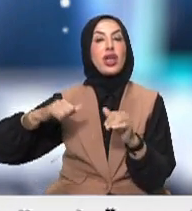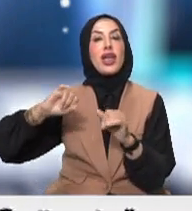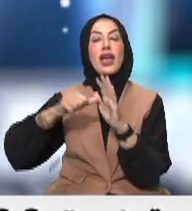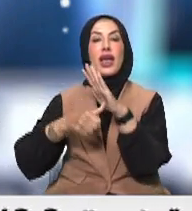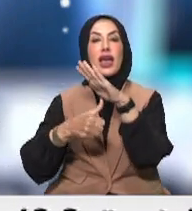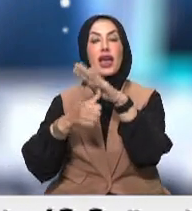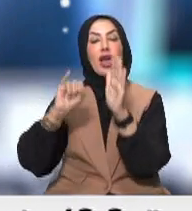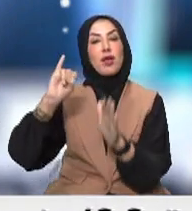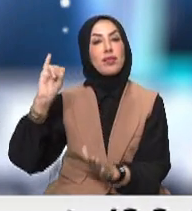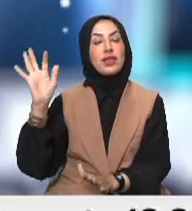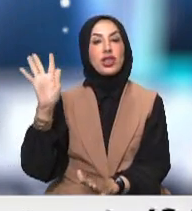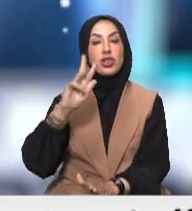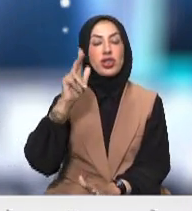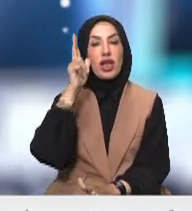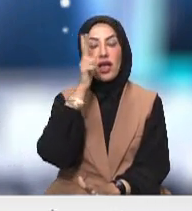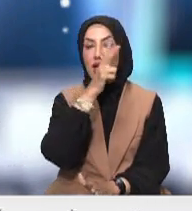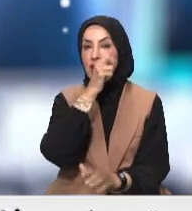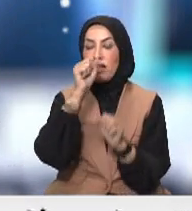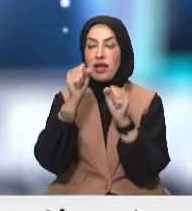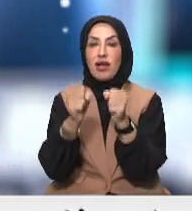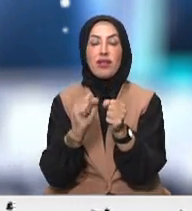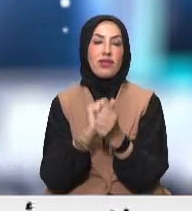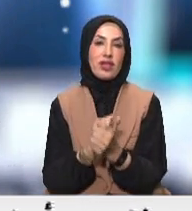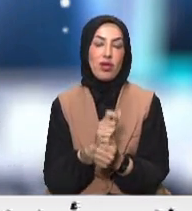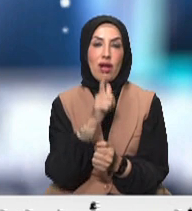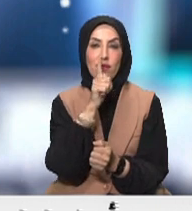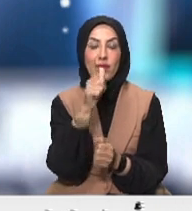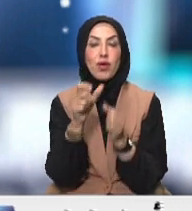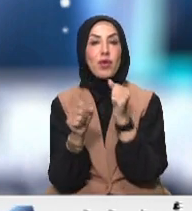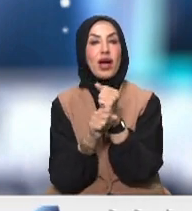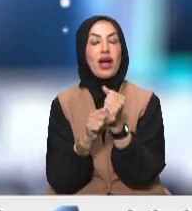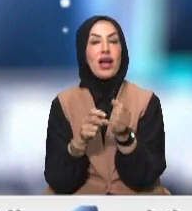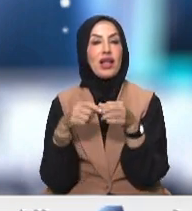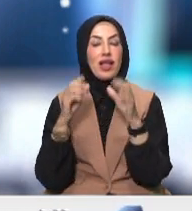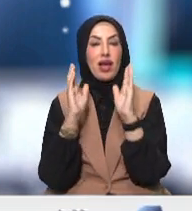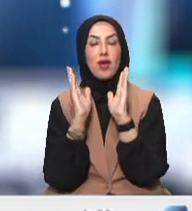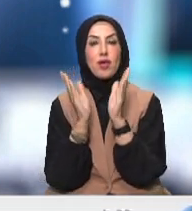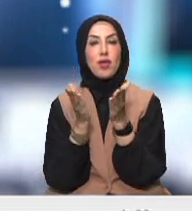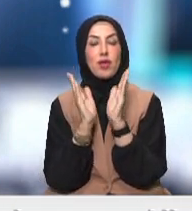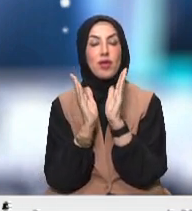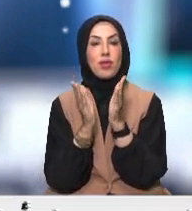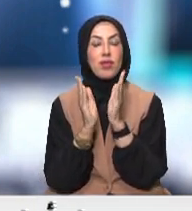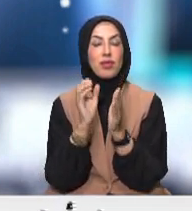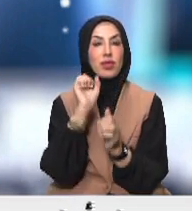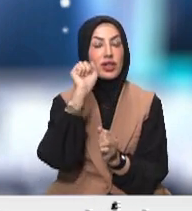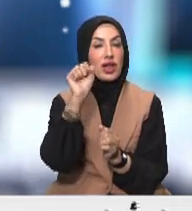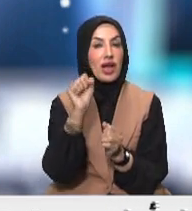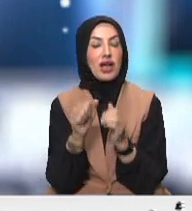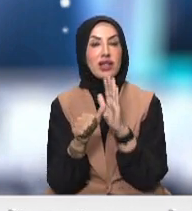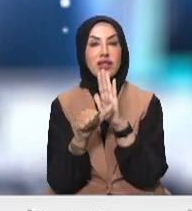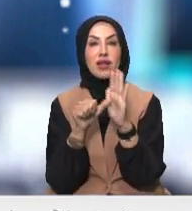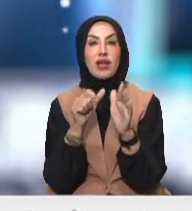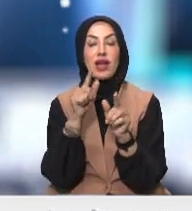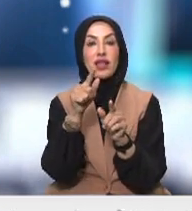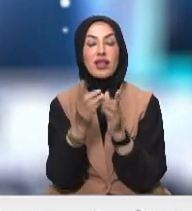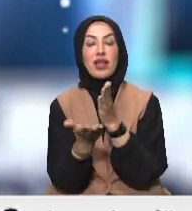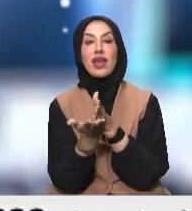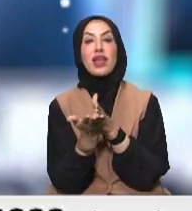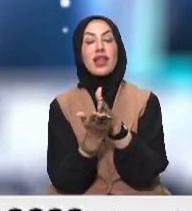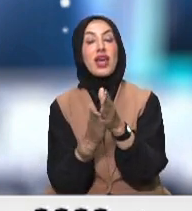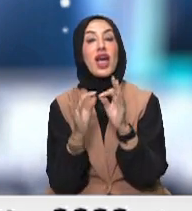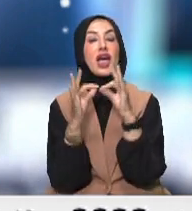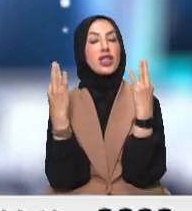حفظه الله ورعاه وقدم سمو حفظه الله التهنئه لمعاليه بمناسبه نيله ثقه المجتمع